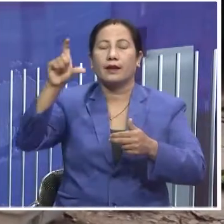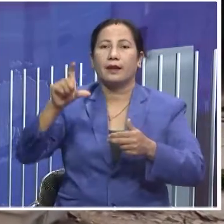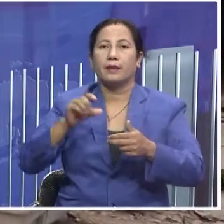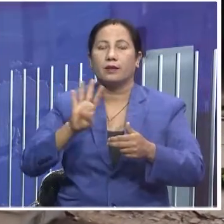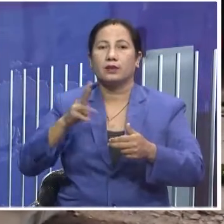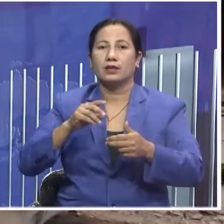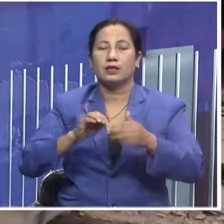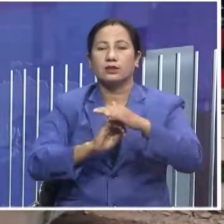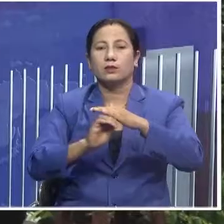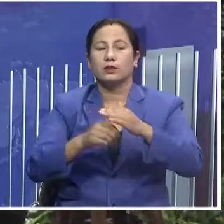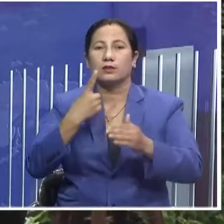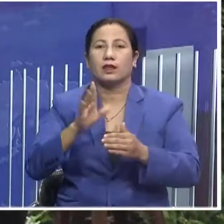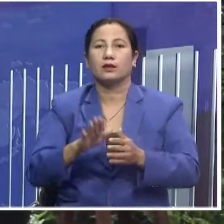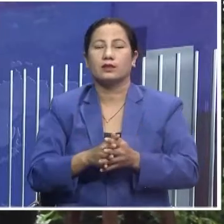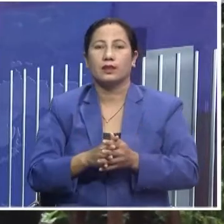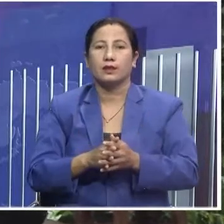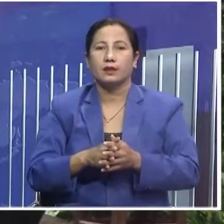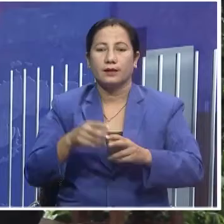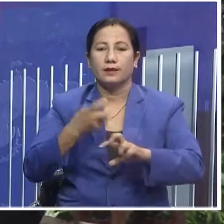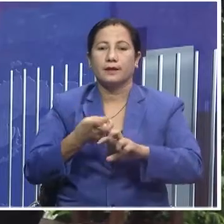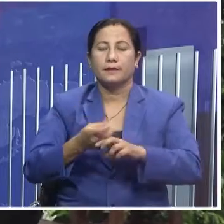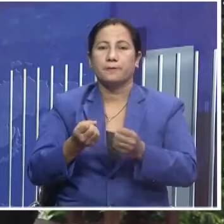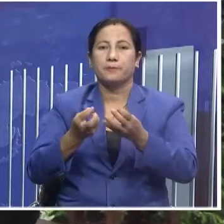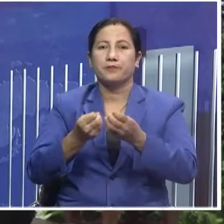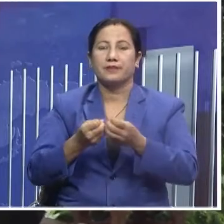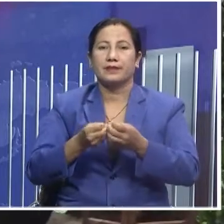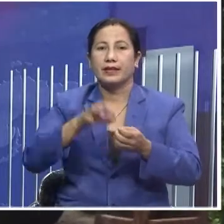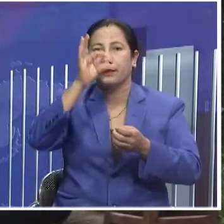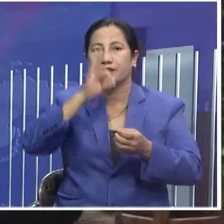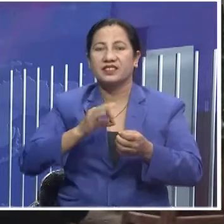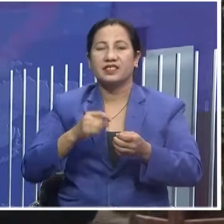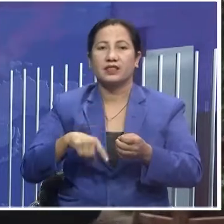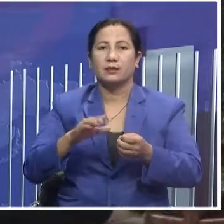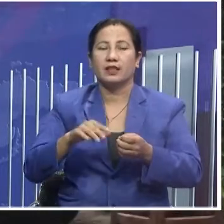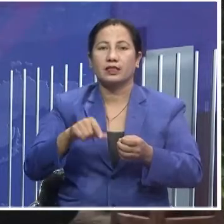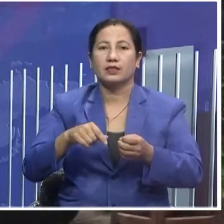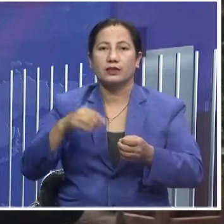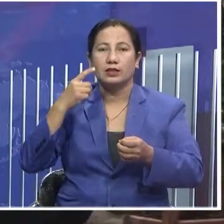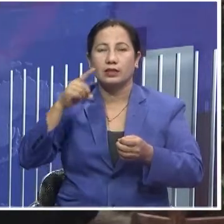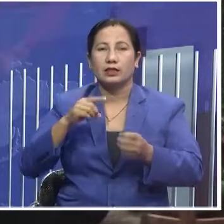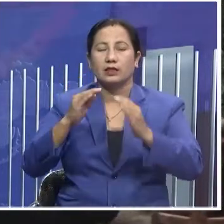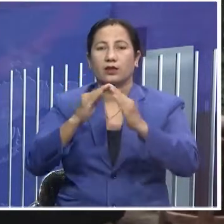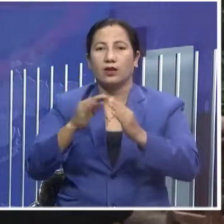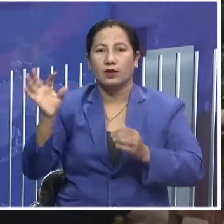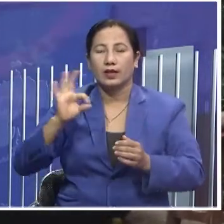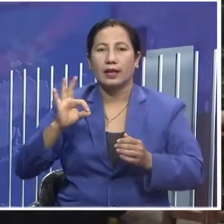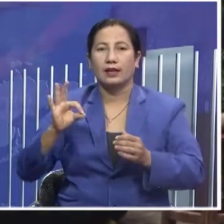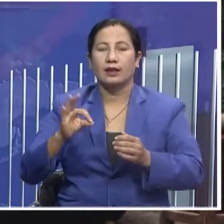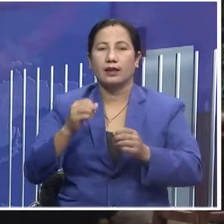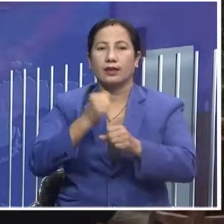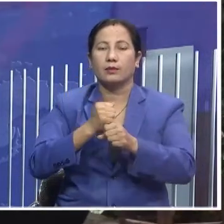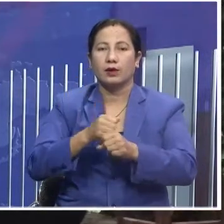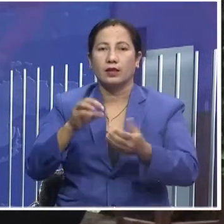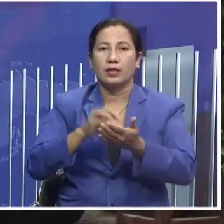समितिले बताएको छ। विश्वकर्मालाई वास्तुविद्याका विशिष्ट ज्ञाता मानिन्छ। आजको दिन घर कार्यालय तथा कर्मस्थलमा